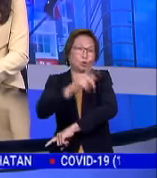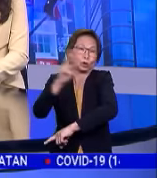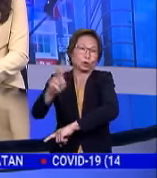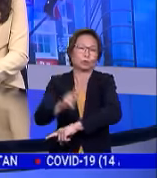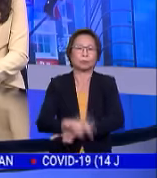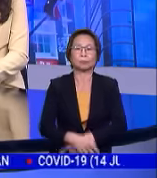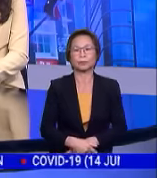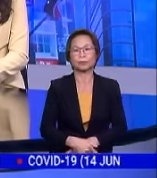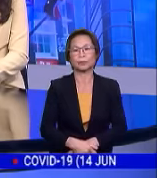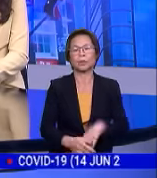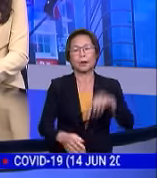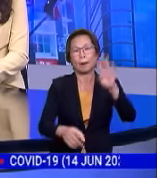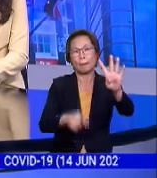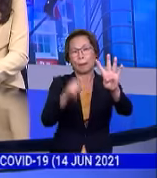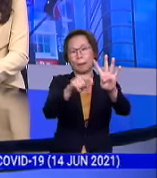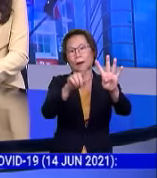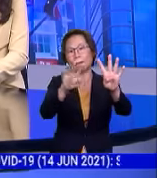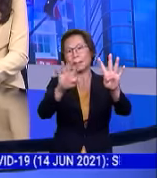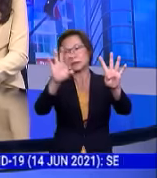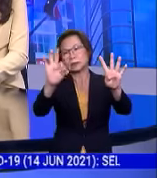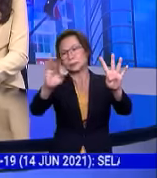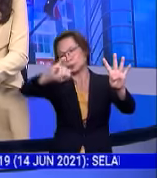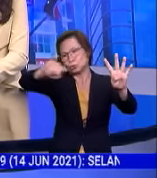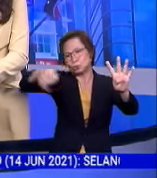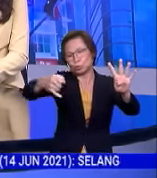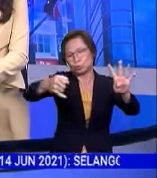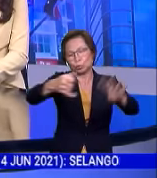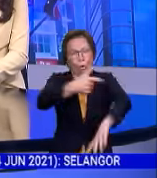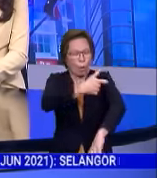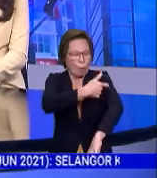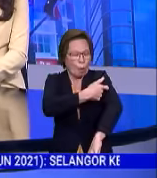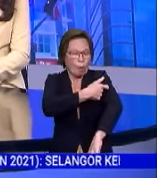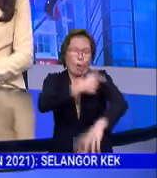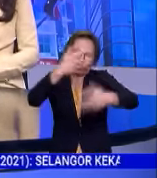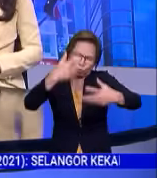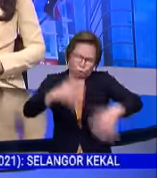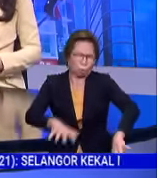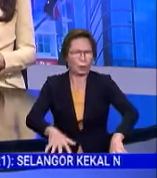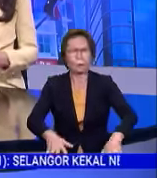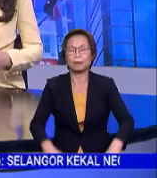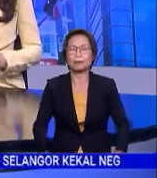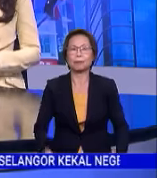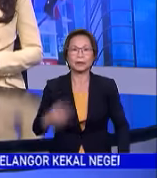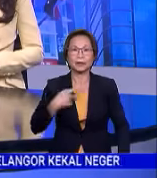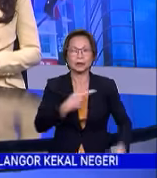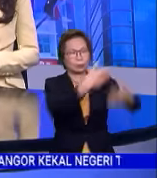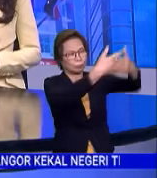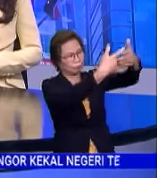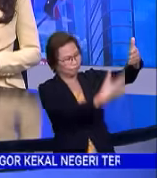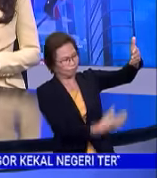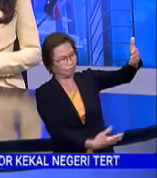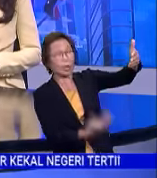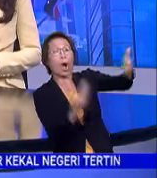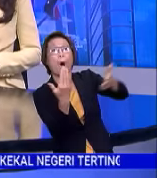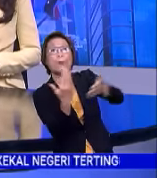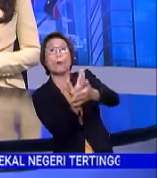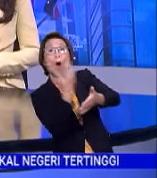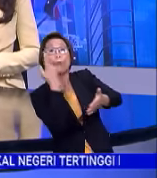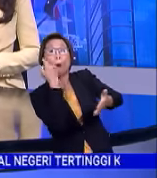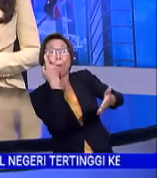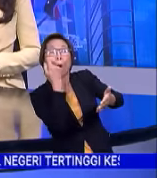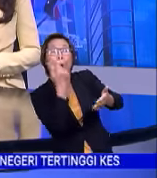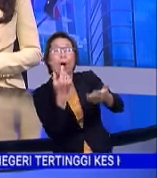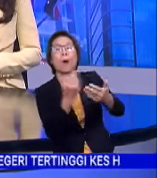sudah 4.49 juta dos vaksin telah diberikan. Kita ikuti perincian terbaru data harian